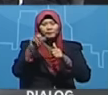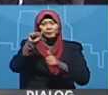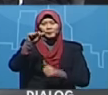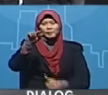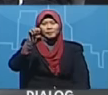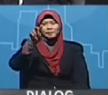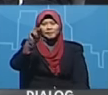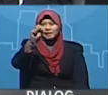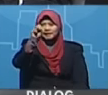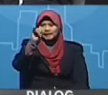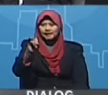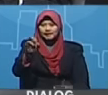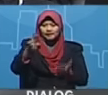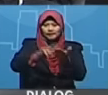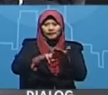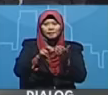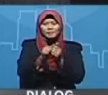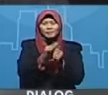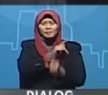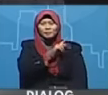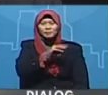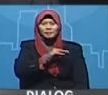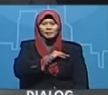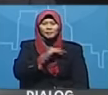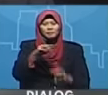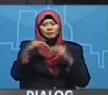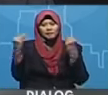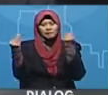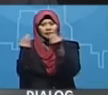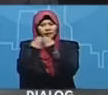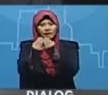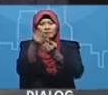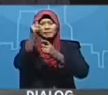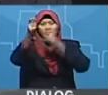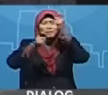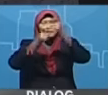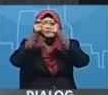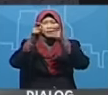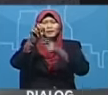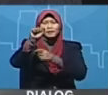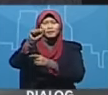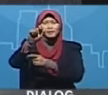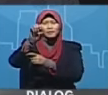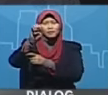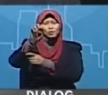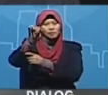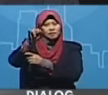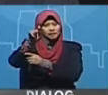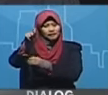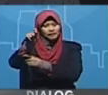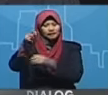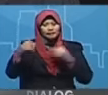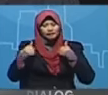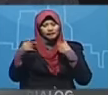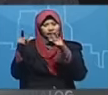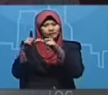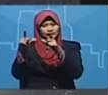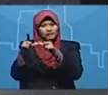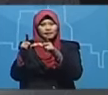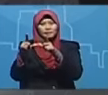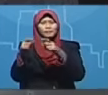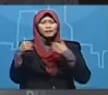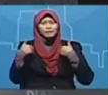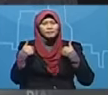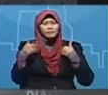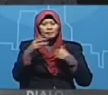yang berdaftar dengan kementerian. Uh-huh. Yang masyarakat kenali sebagai travel agent lah. Okay. Mereka ada license dengan kita, inbound, uh-huh. outbound dan